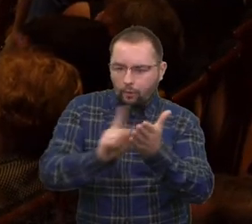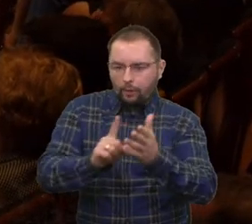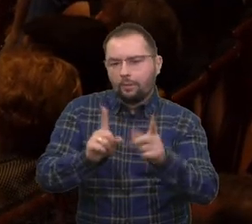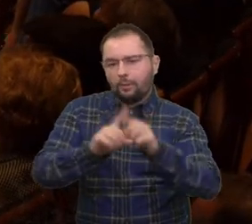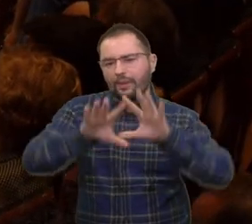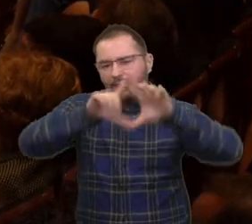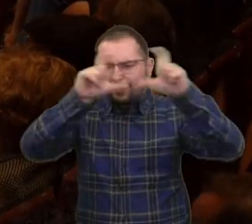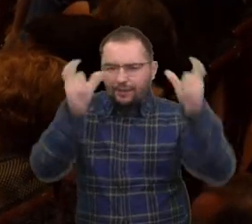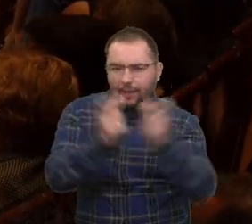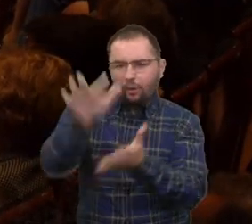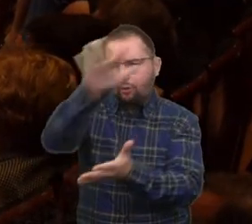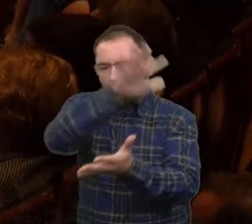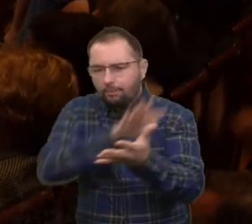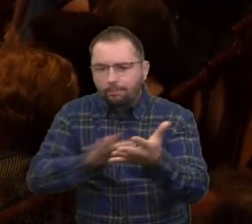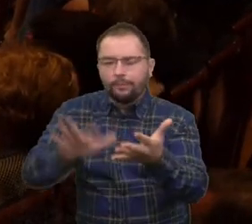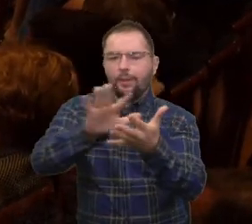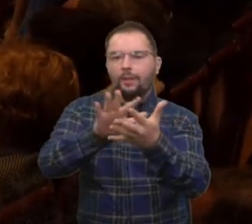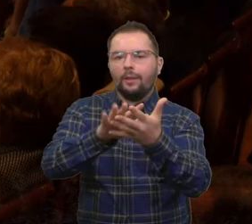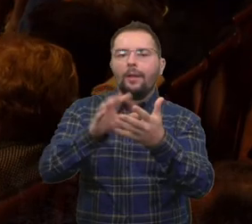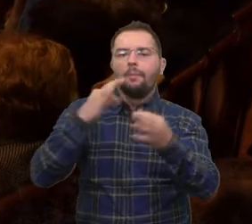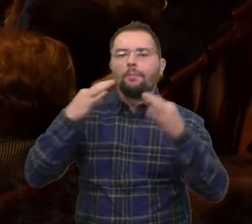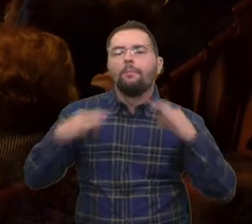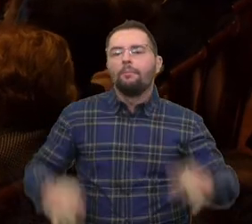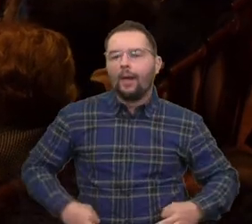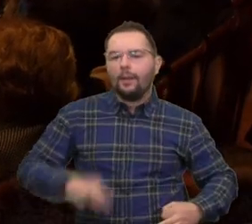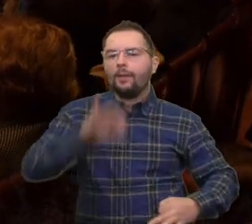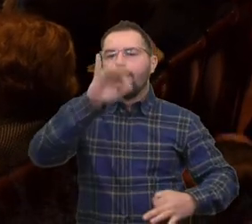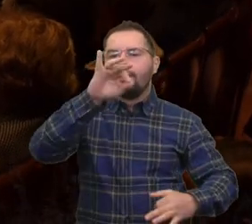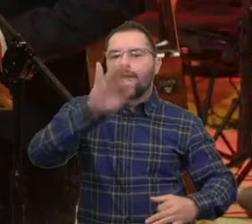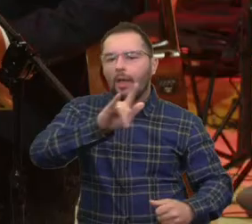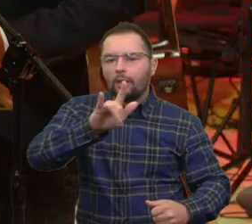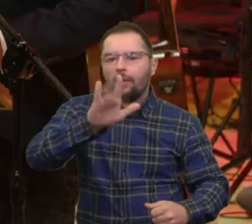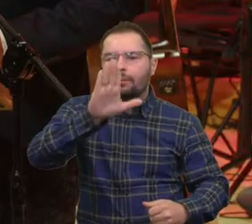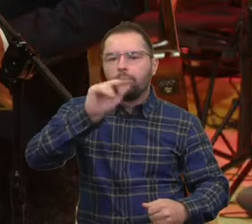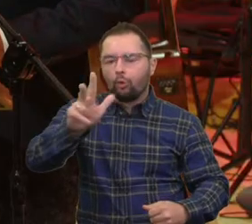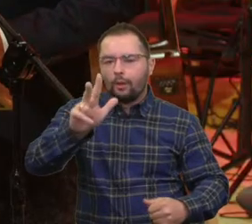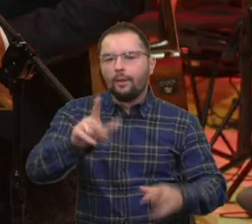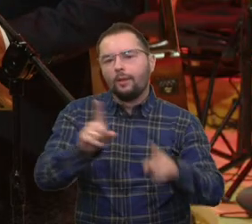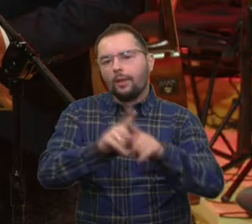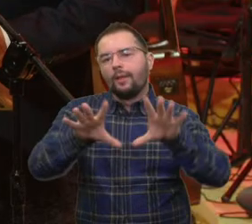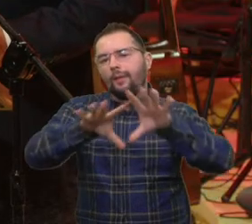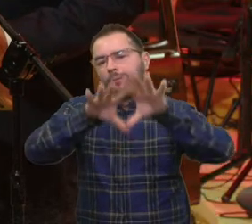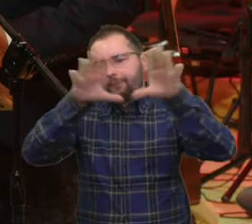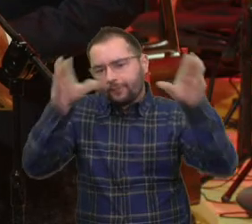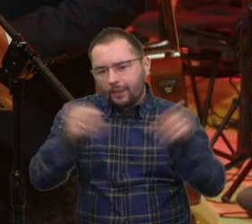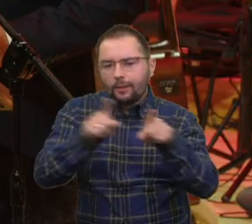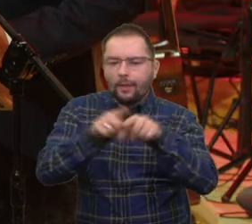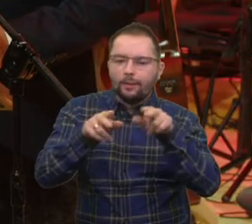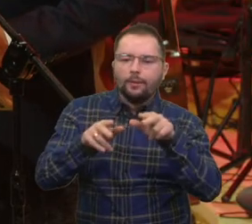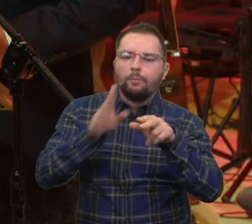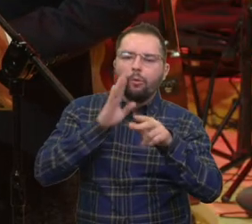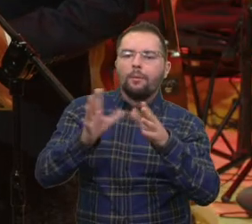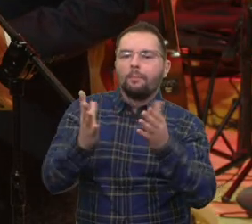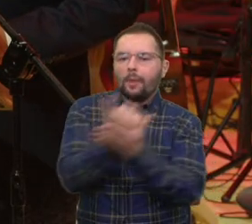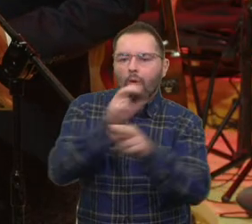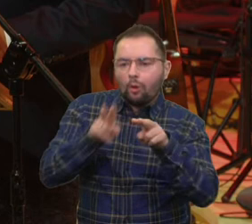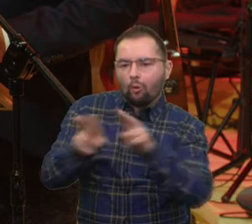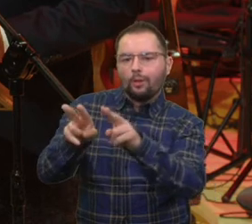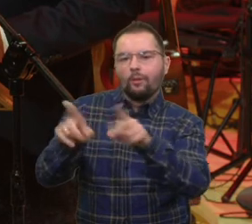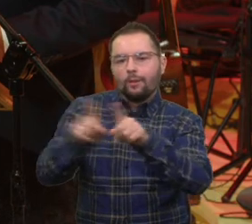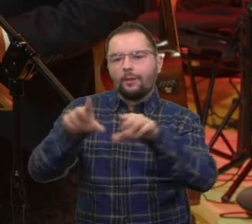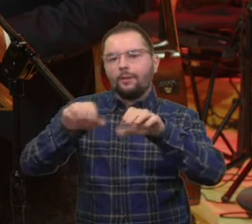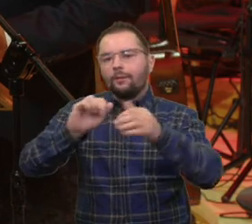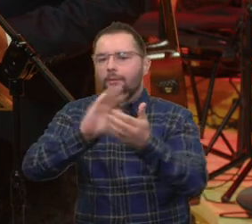na poziomie regionalnym. Tym samym witamy wszystkie osoby, które przyczyniły się do wprowadzenia reformy